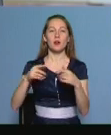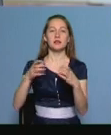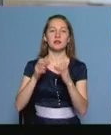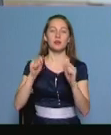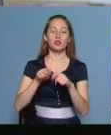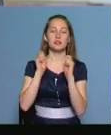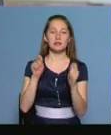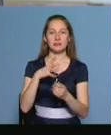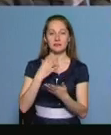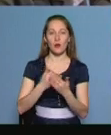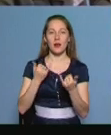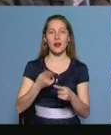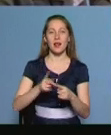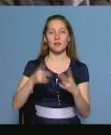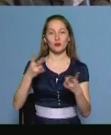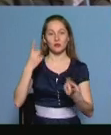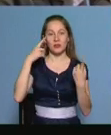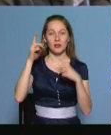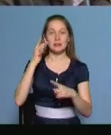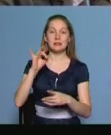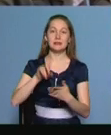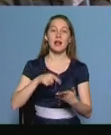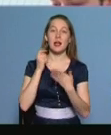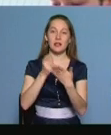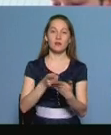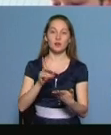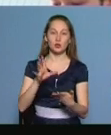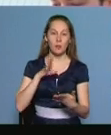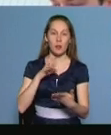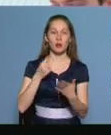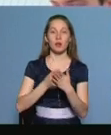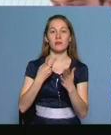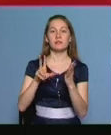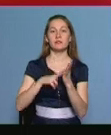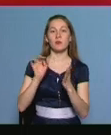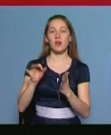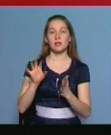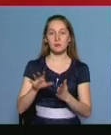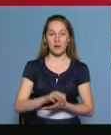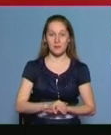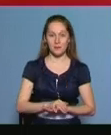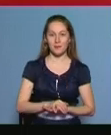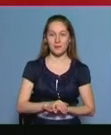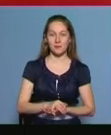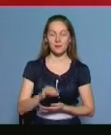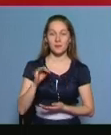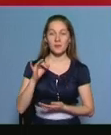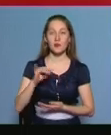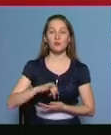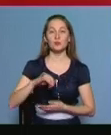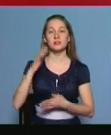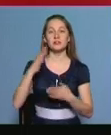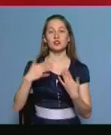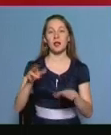свою. Для этого нужно подать заявку до 28 октября на сайт акции. В Удмуртии завершается